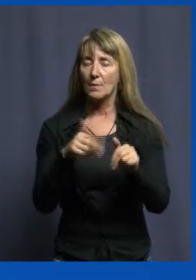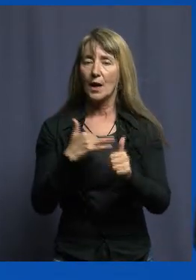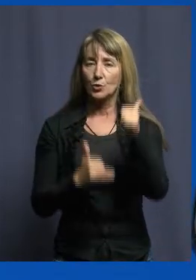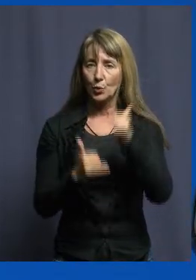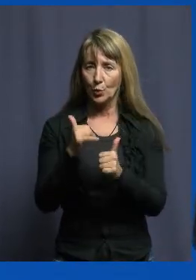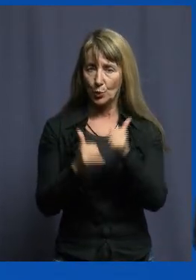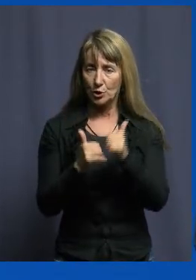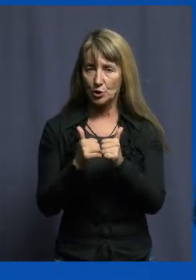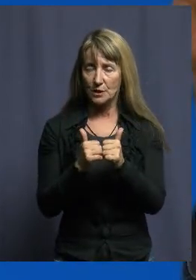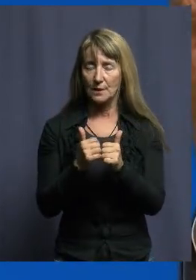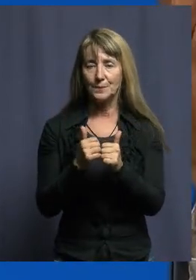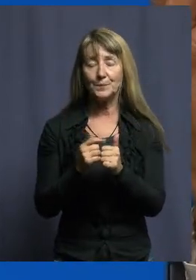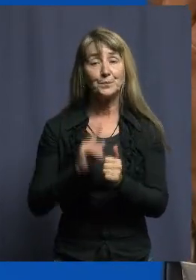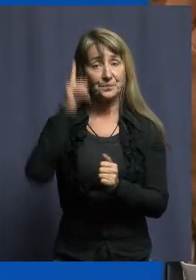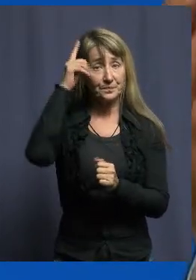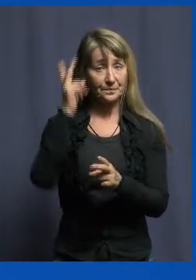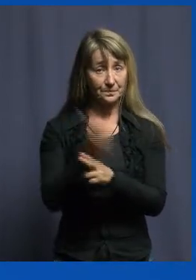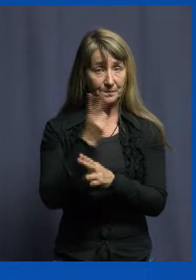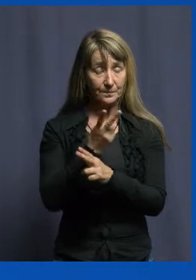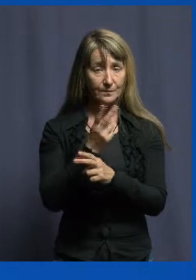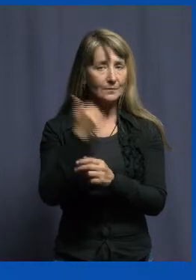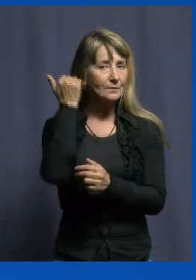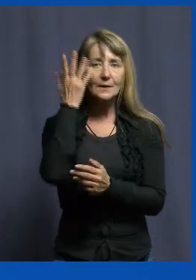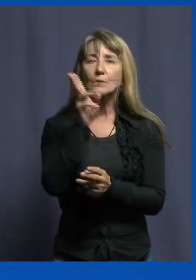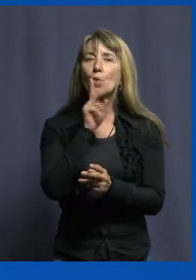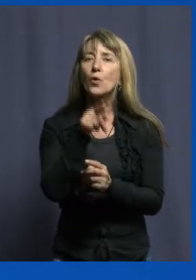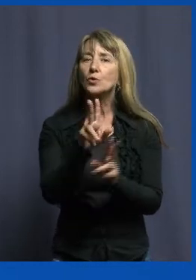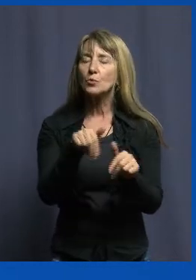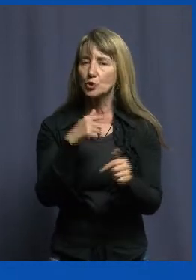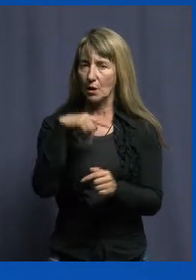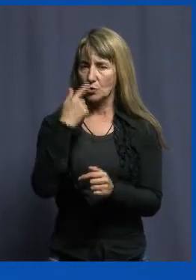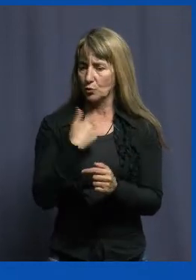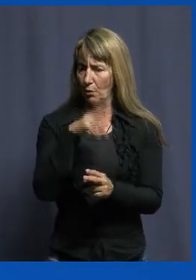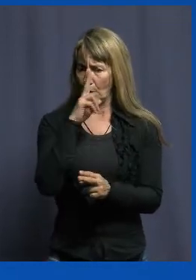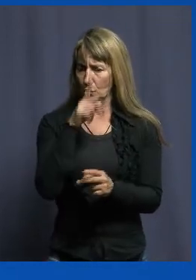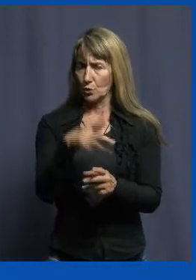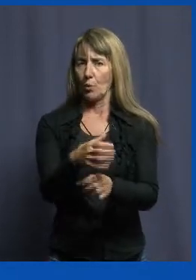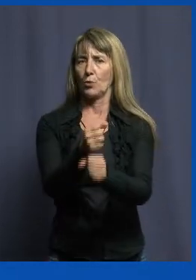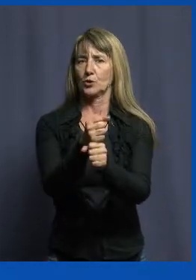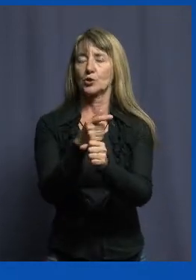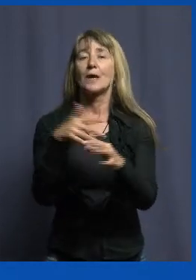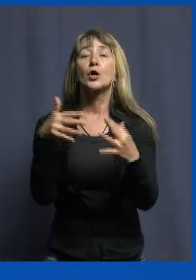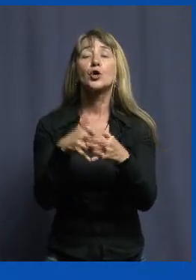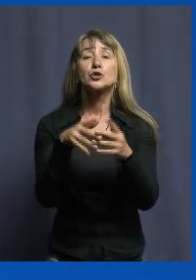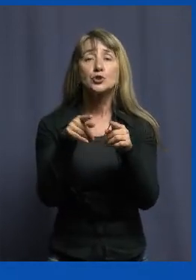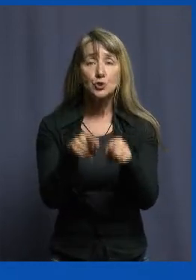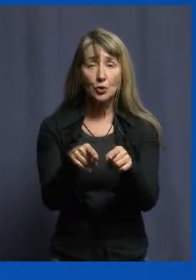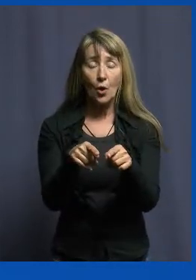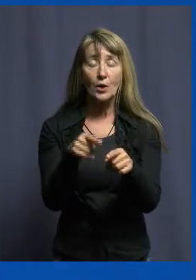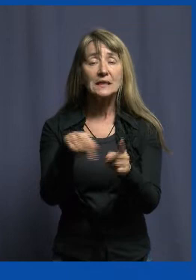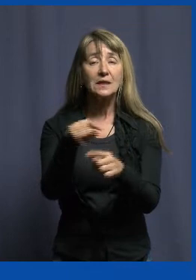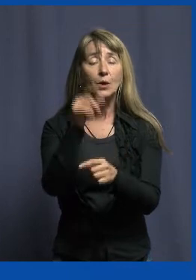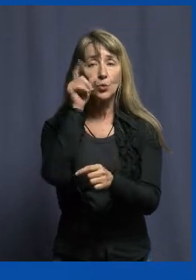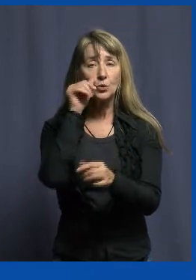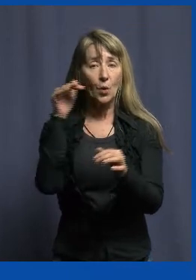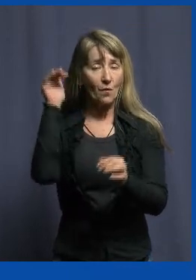konkurište vrhu države, ne znam ko to može da kaže, neću da to podržim, jer kroz to ti ljudi